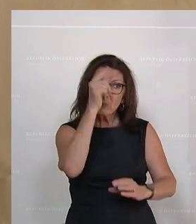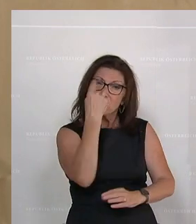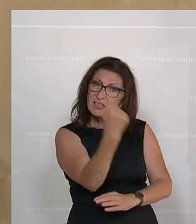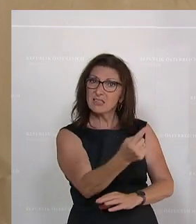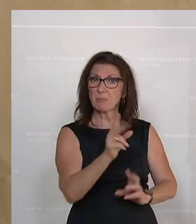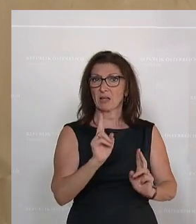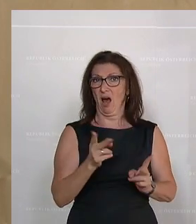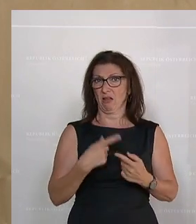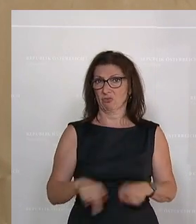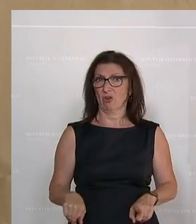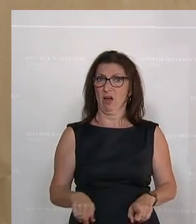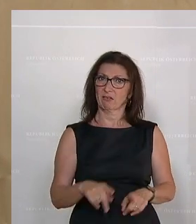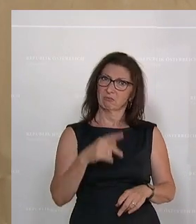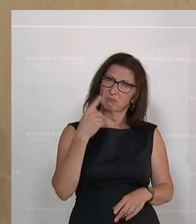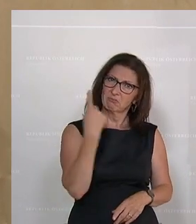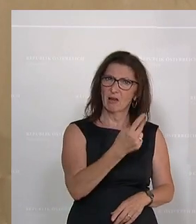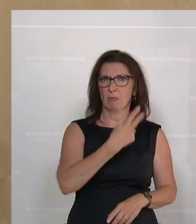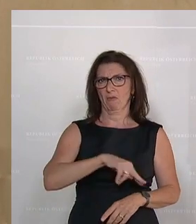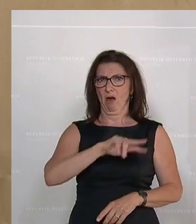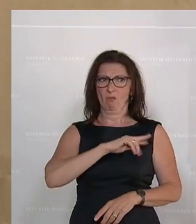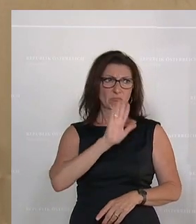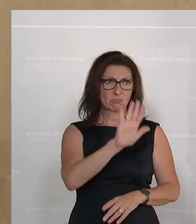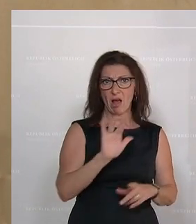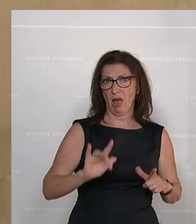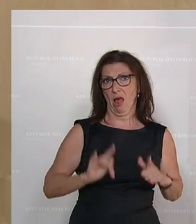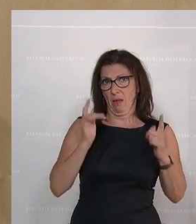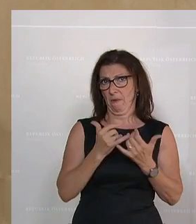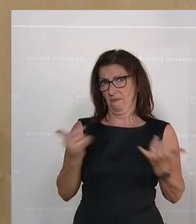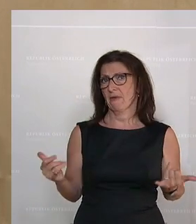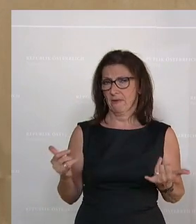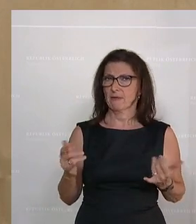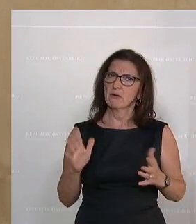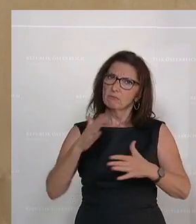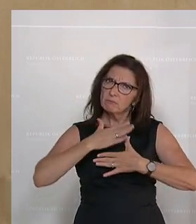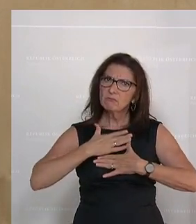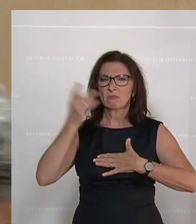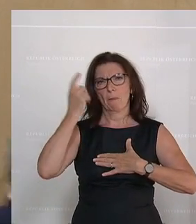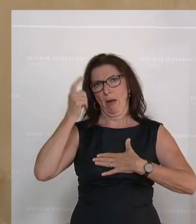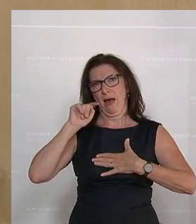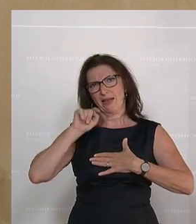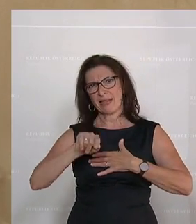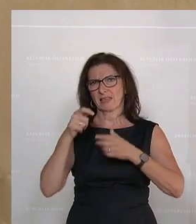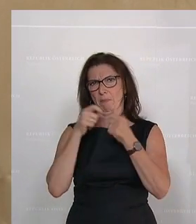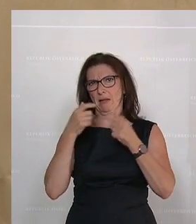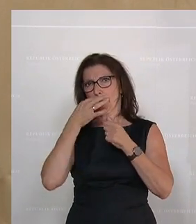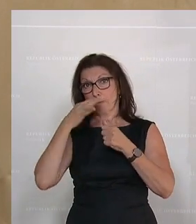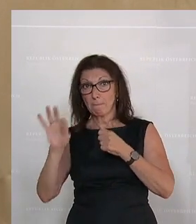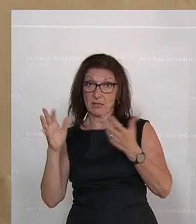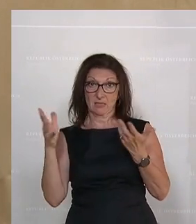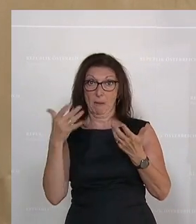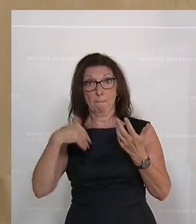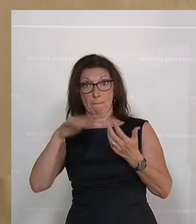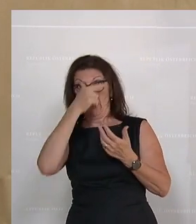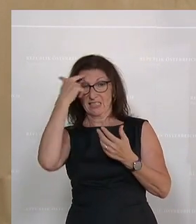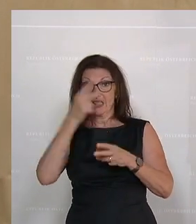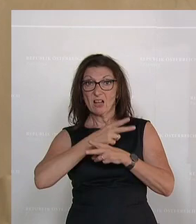eigenverantwortlich entscheiden wie sie ihr leben gestalten und wir halten diese maßnahmen für sinnvoller und sie haben auch einen ökologischen effekt